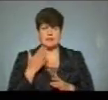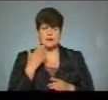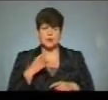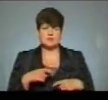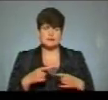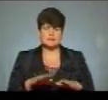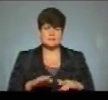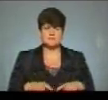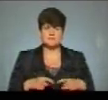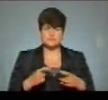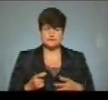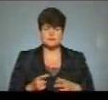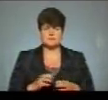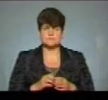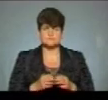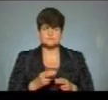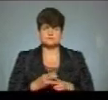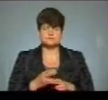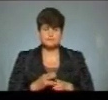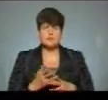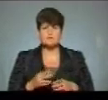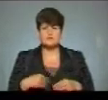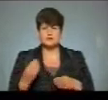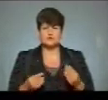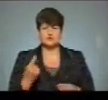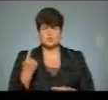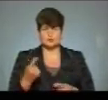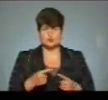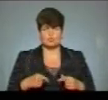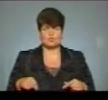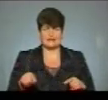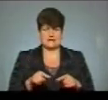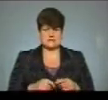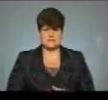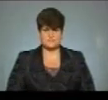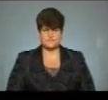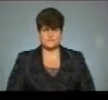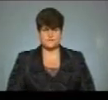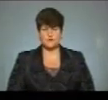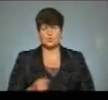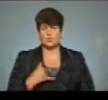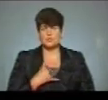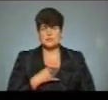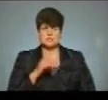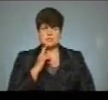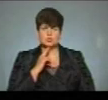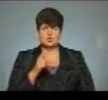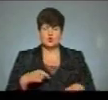Діти долають дистанцію з перешкодами, передаючи один одному кільце. Ми тільки що